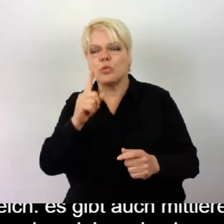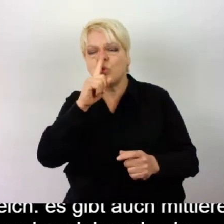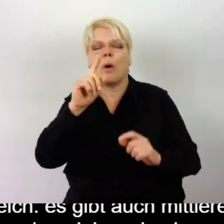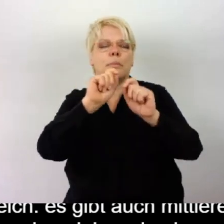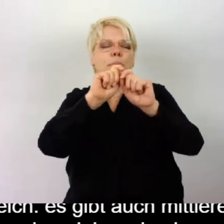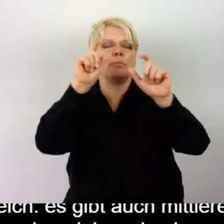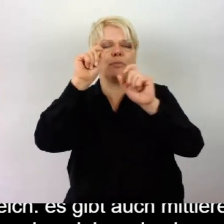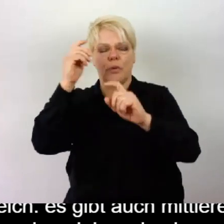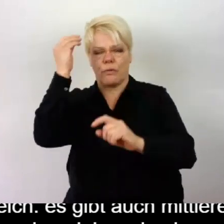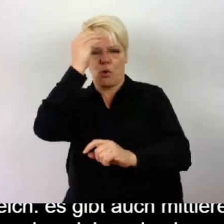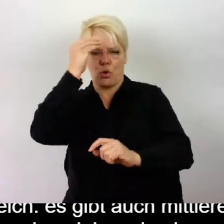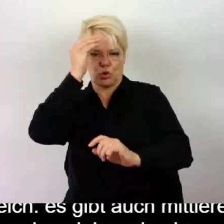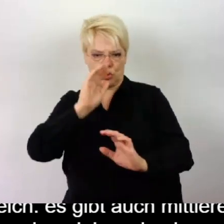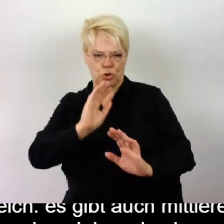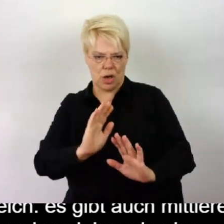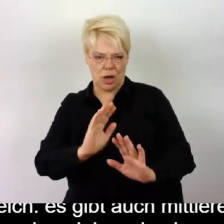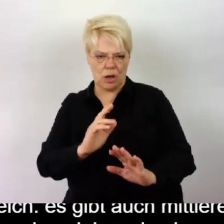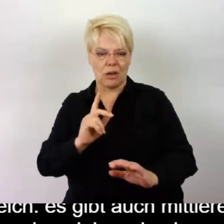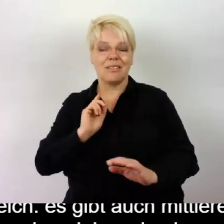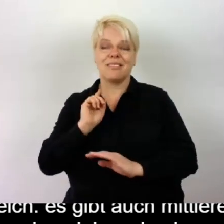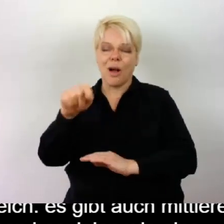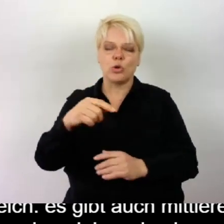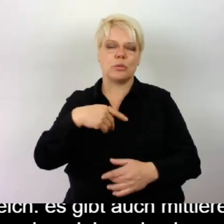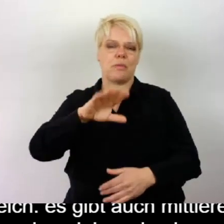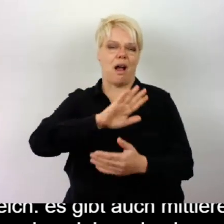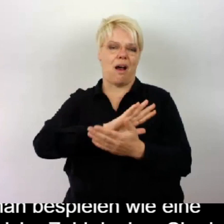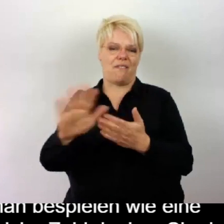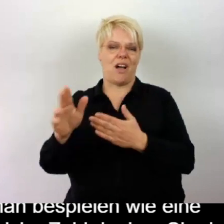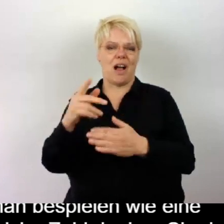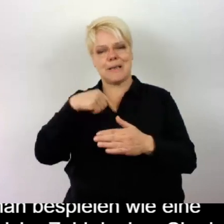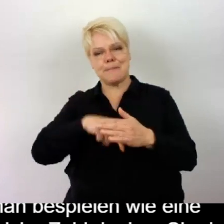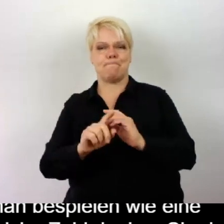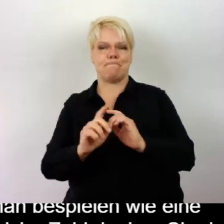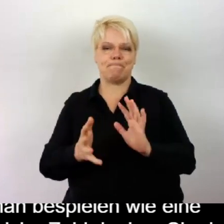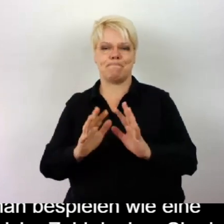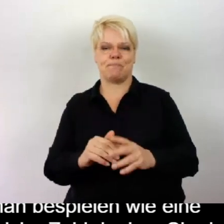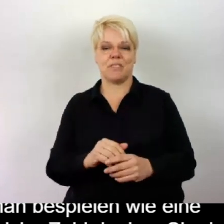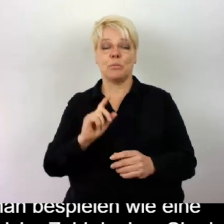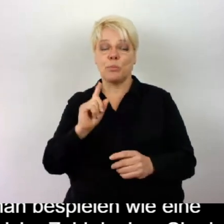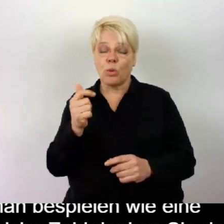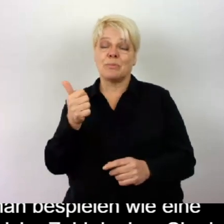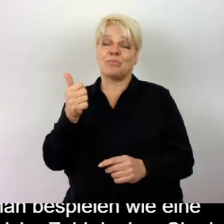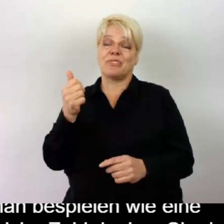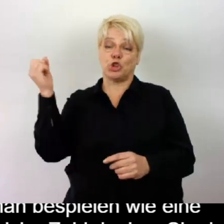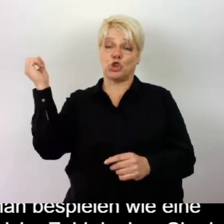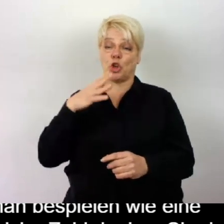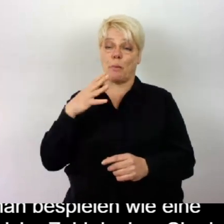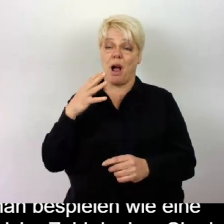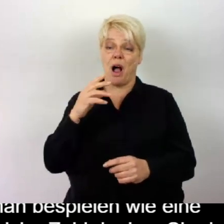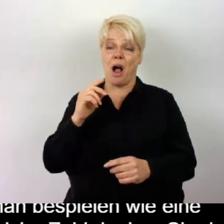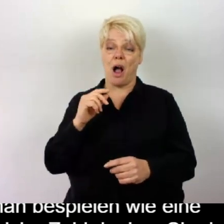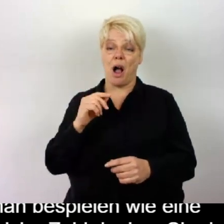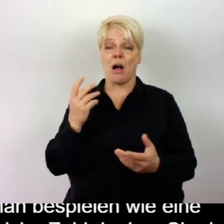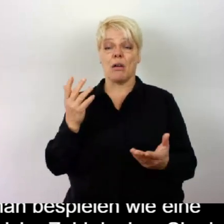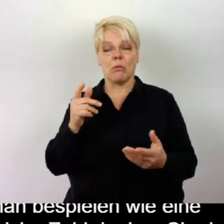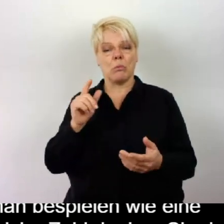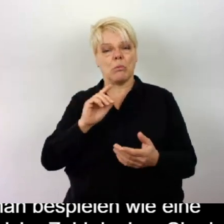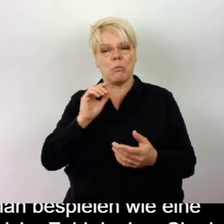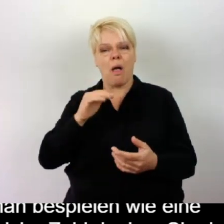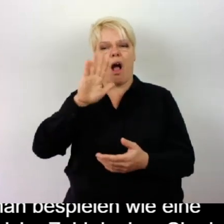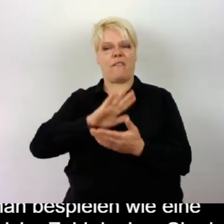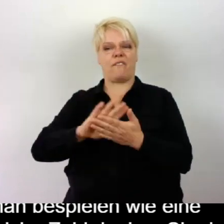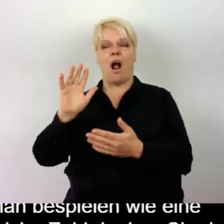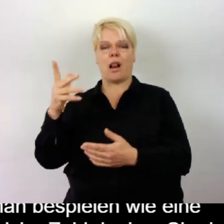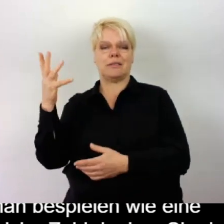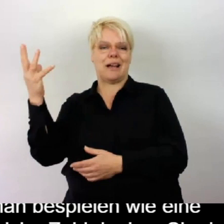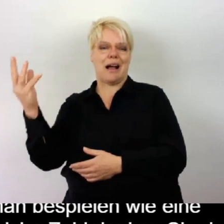gibt in Nürnberg einen sehr, sehr großen Park, wo regelmäßig die Nürnberger Symphoniker Veranstaltungen durchführen. Das ist eine Veranstaltung, die man